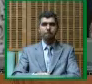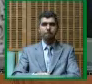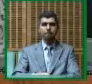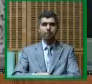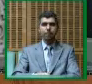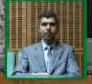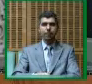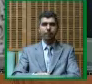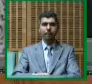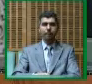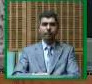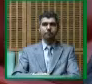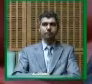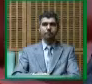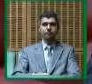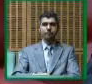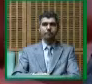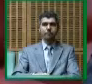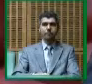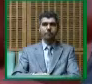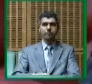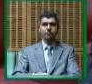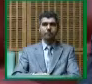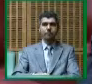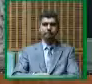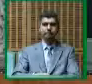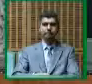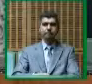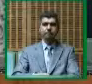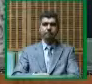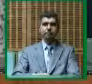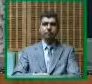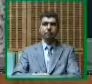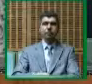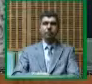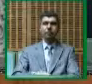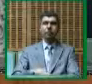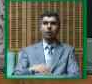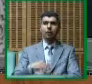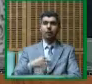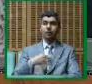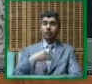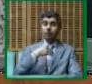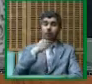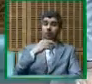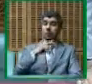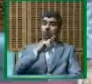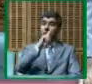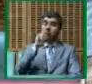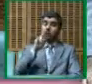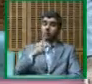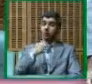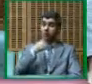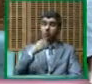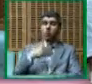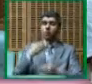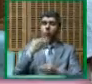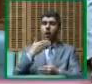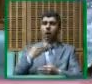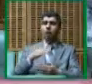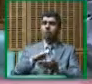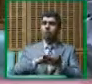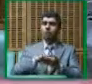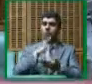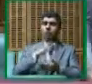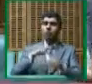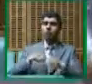الوزير، لأن استغرقت كل الوقت لا ديال الجواب ولا ديال التعقيب. الكلمة أستاذ عداب الصغاري، تفضل.